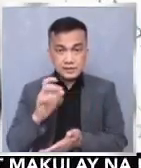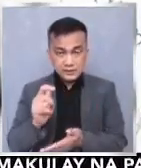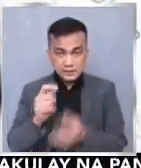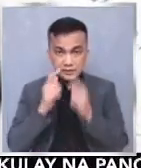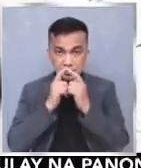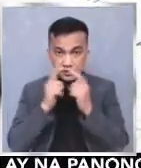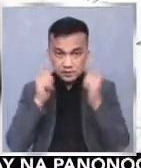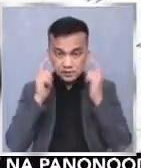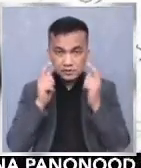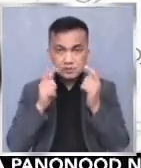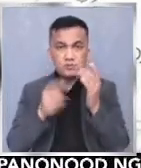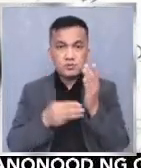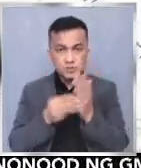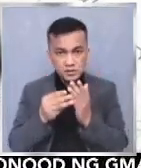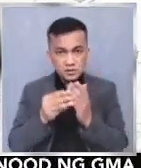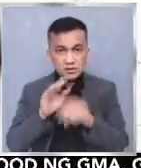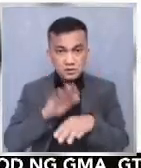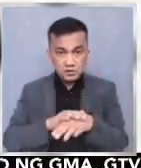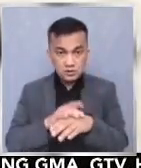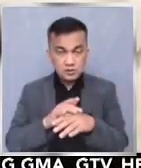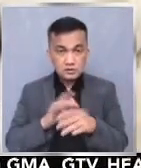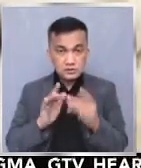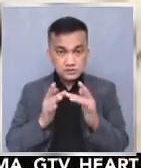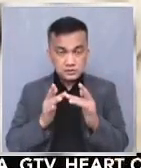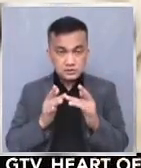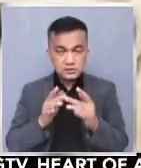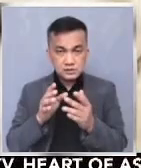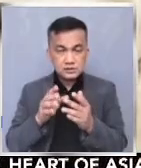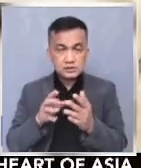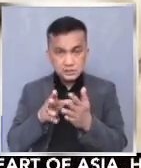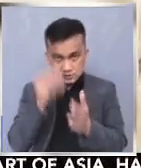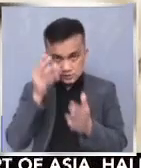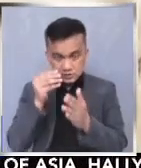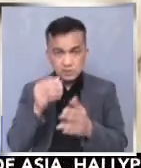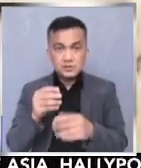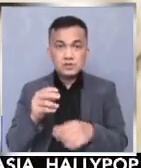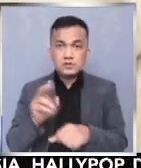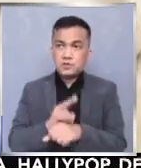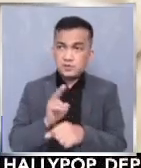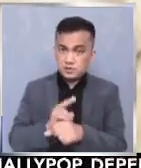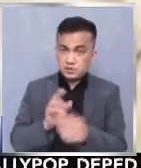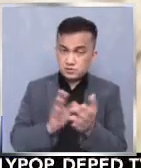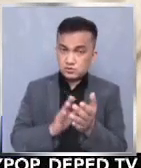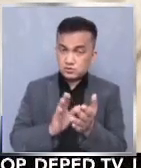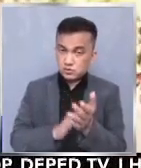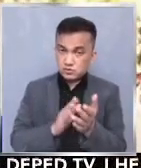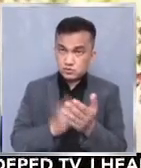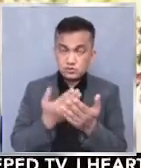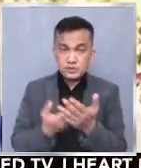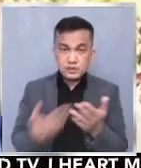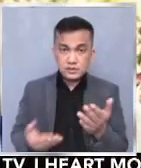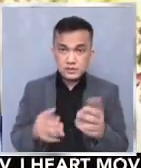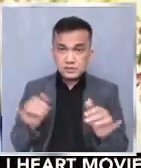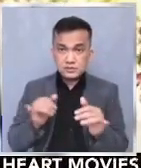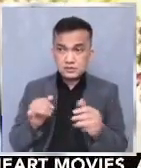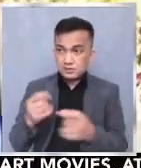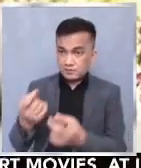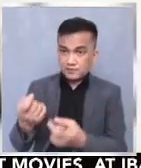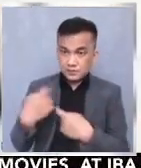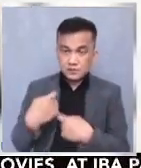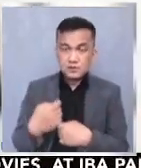at online learning. Gumagamit pa rin sila ng mga school supplies kagaya po itong bigay niyo po. Unlike before po